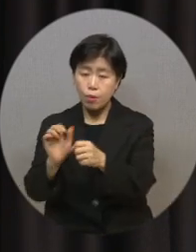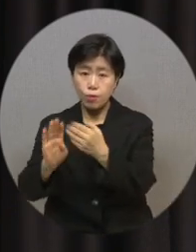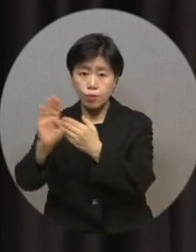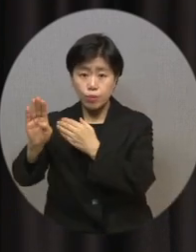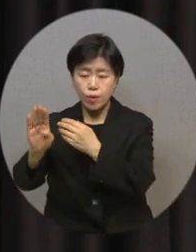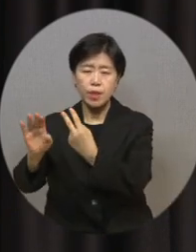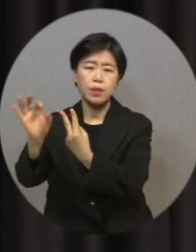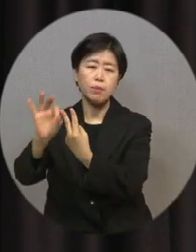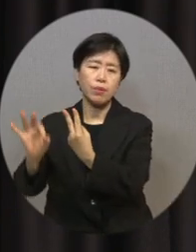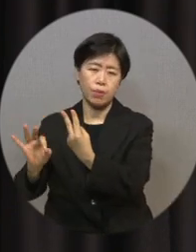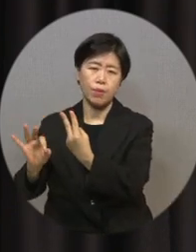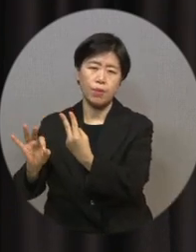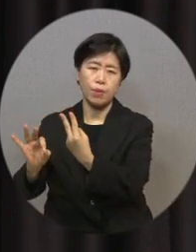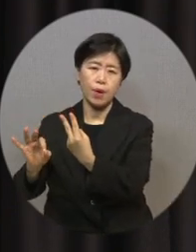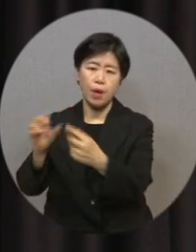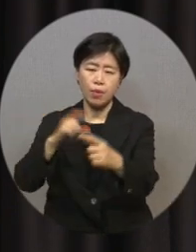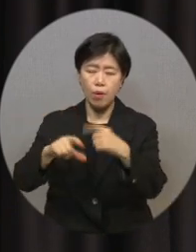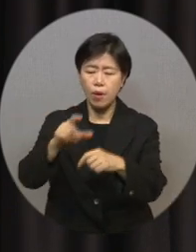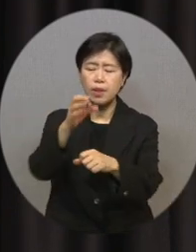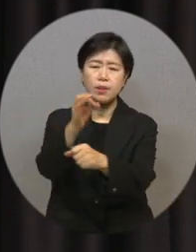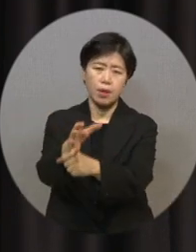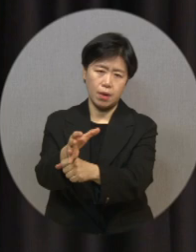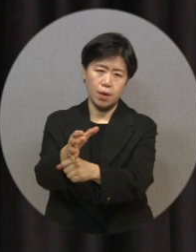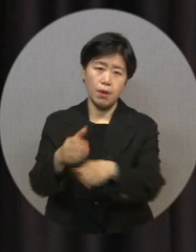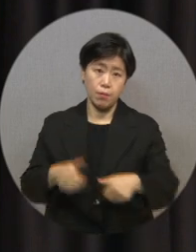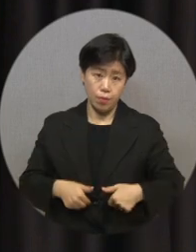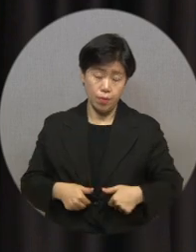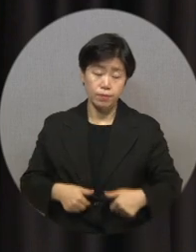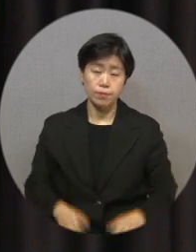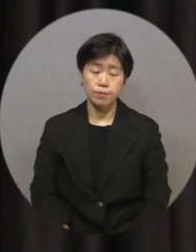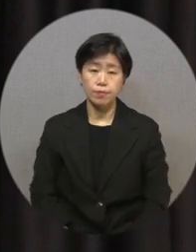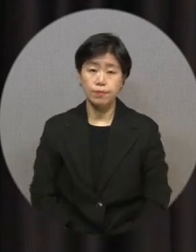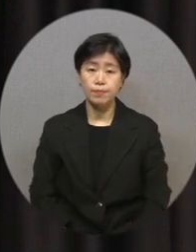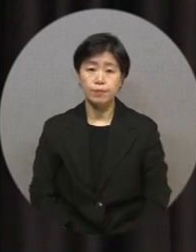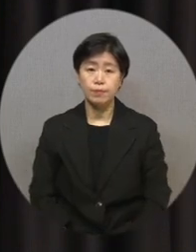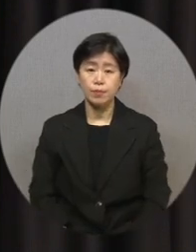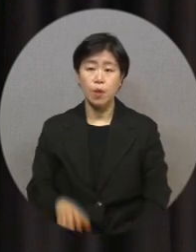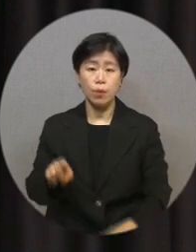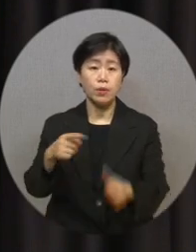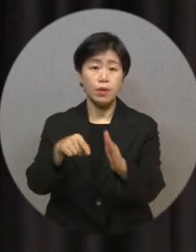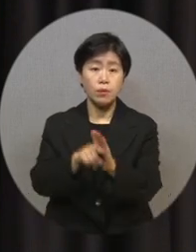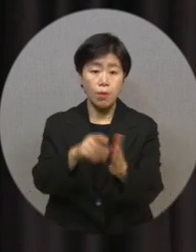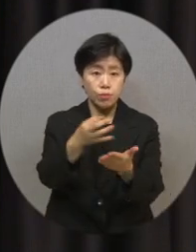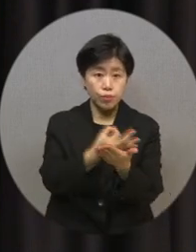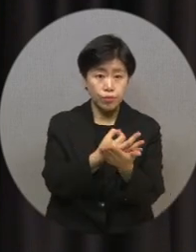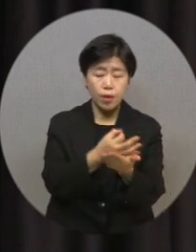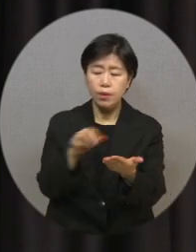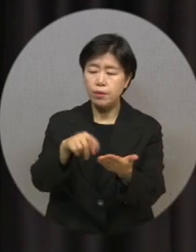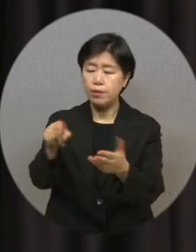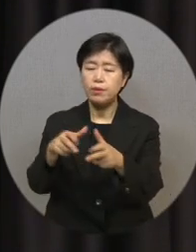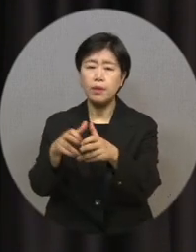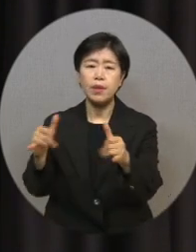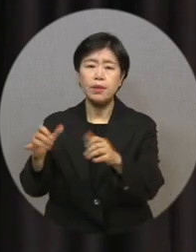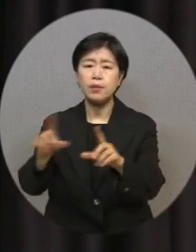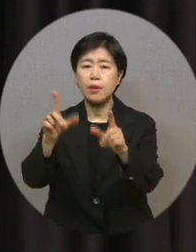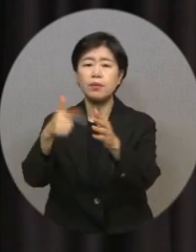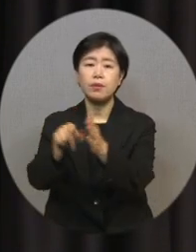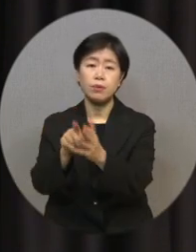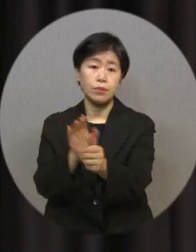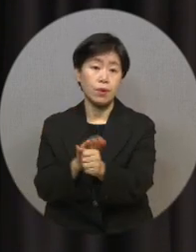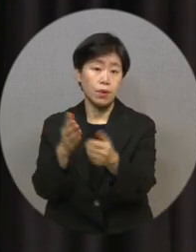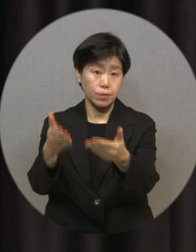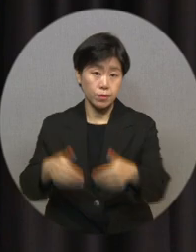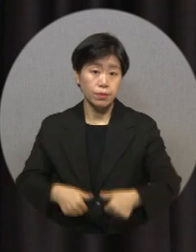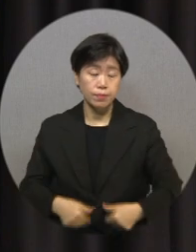장애인들이 자립을 조금 더 소득 보전이나 자립 생활을 할 수 있도록 또 지원을 하고 또 한 축으로는 저희가 중중장애인